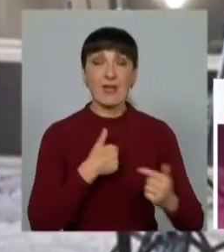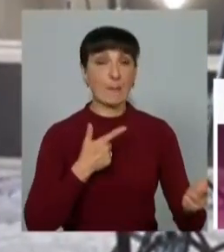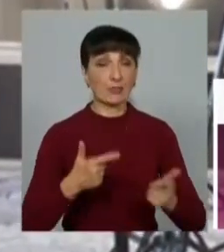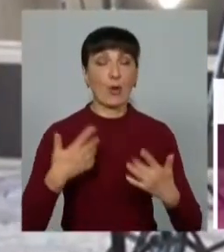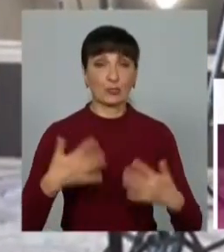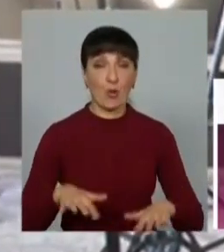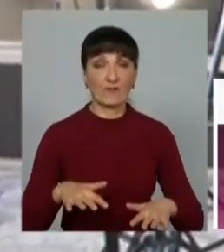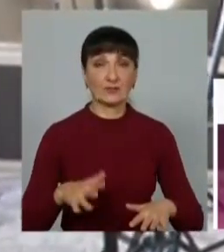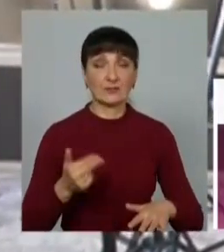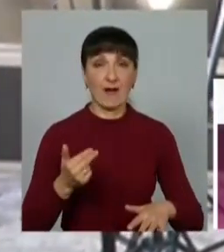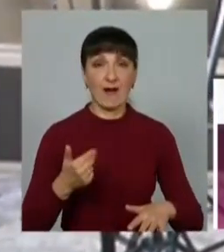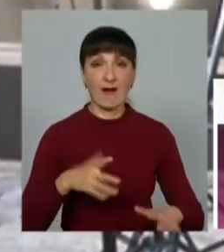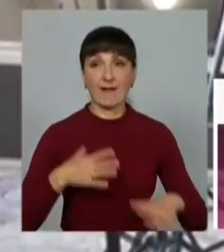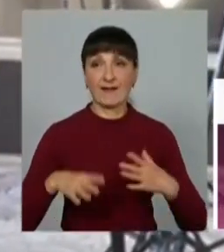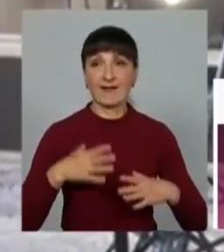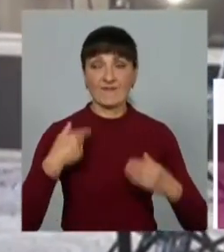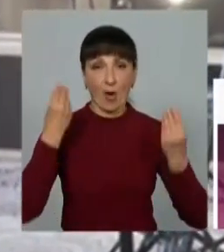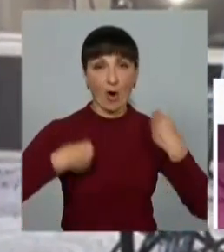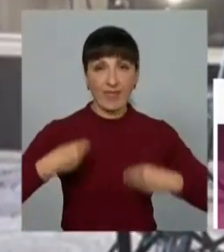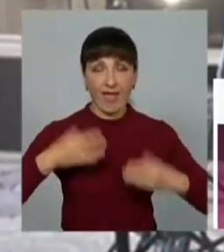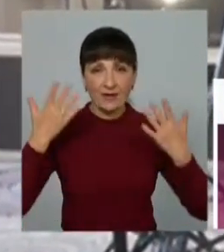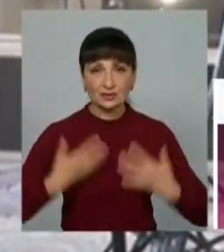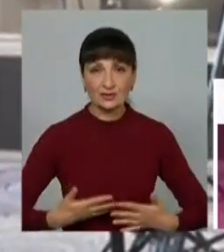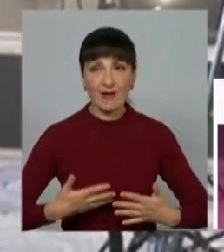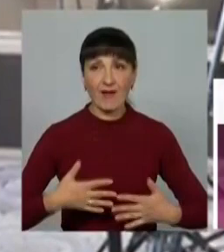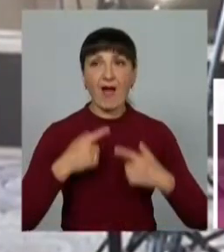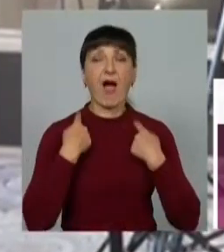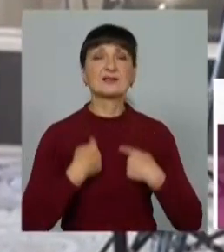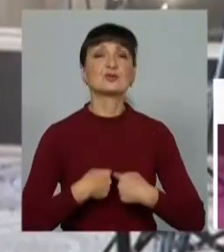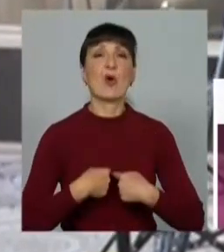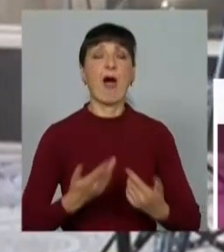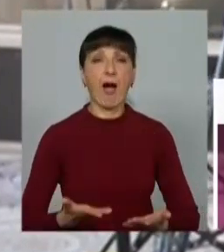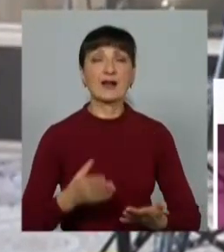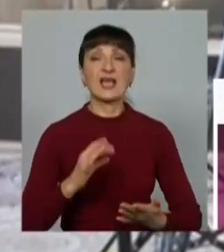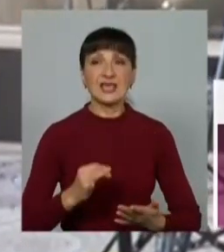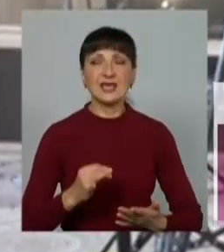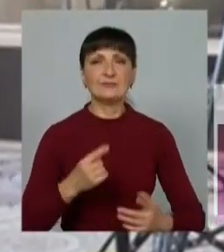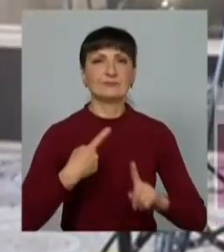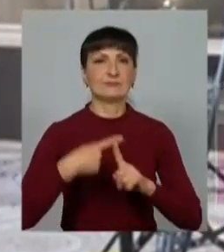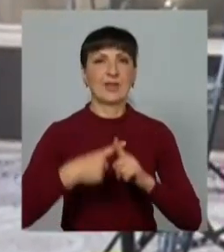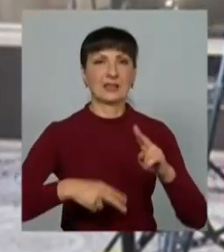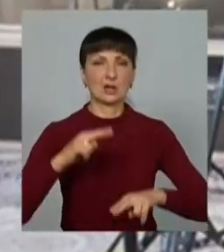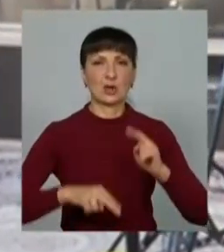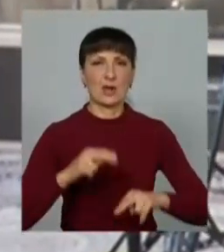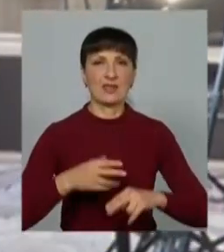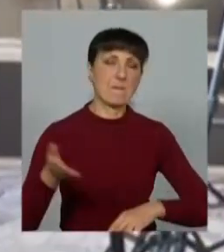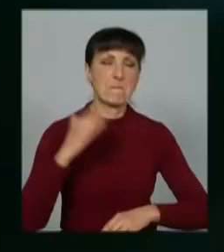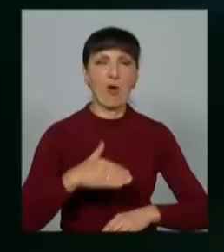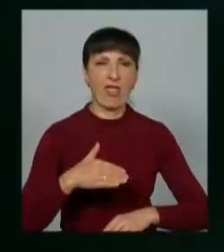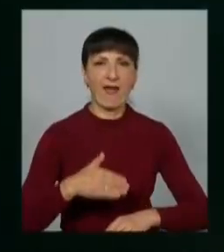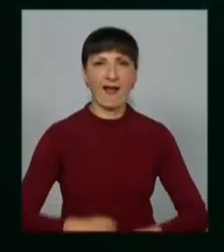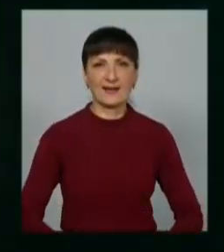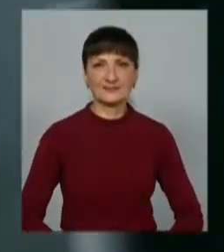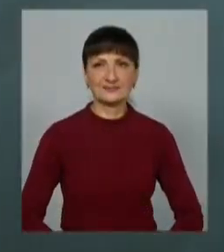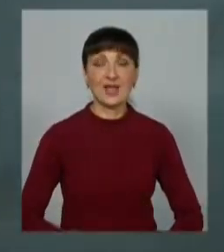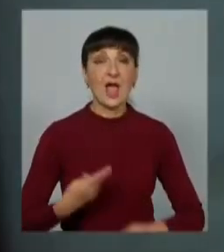подготовился основательно. Как видите, одежда, аксессуары и, конечно же, позитивное настроение. Поехали!